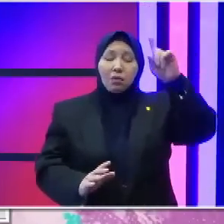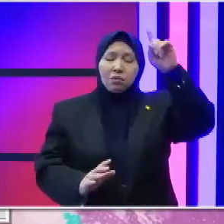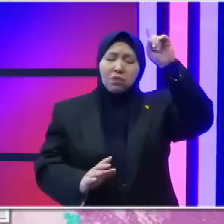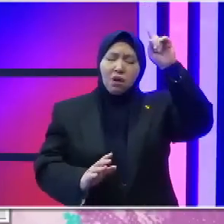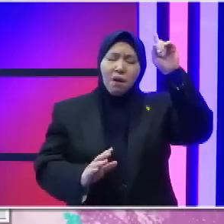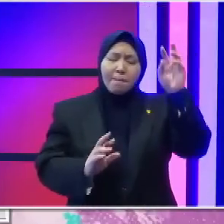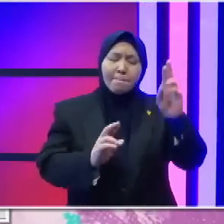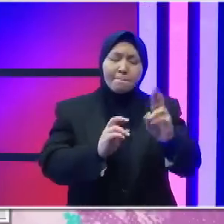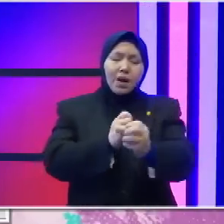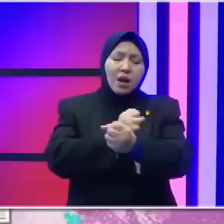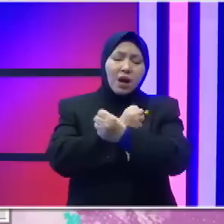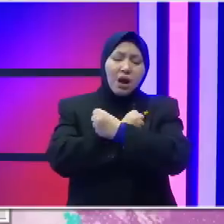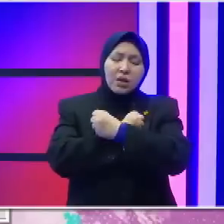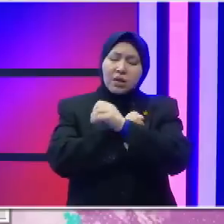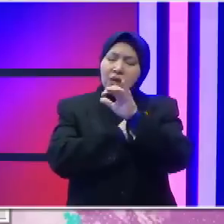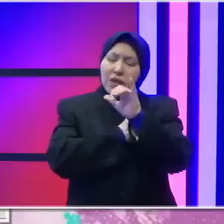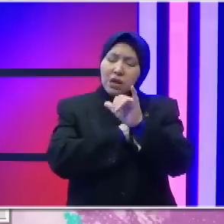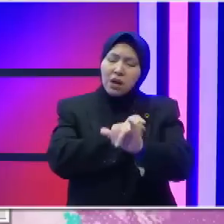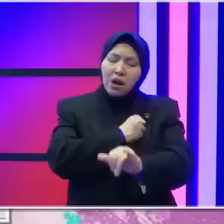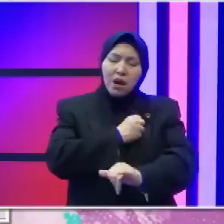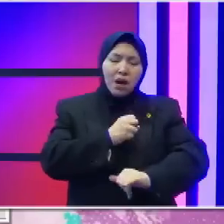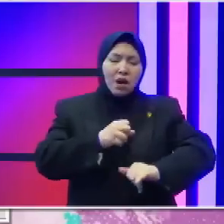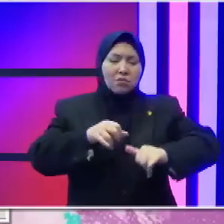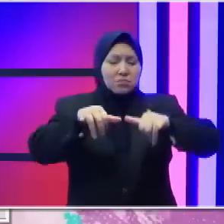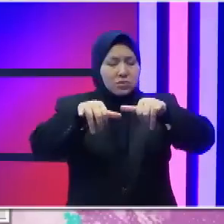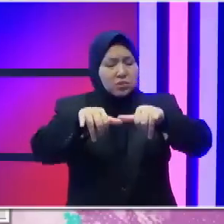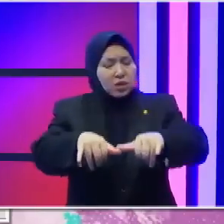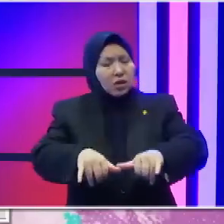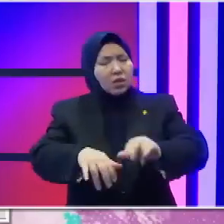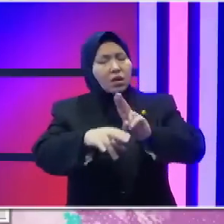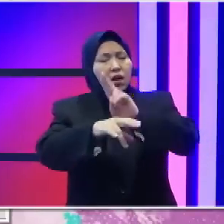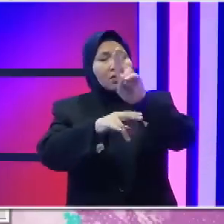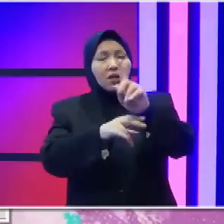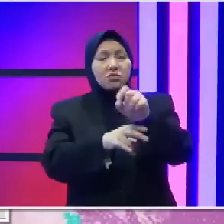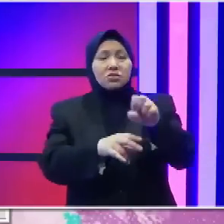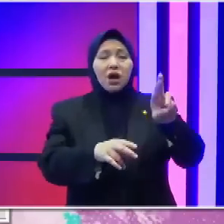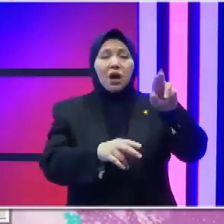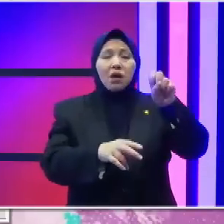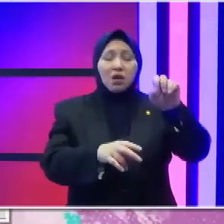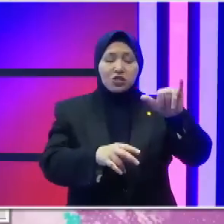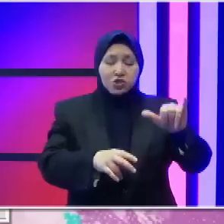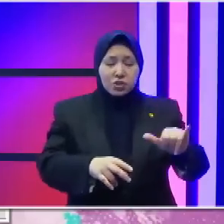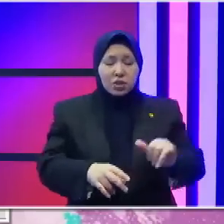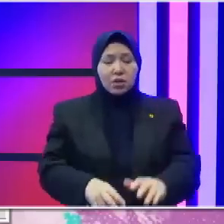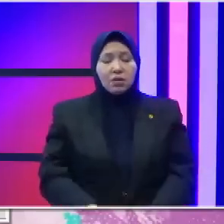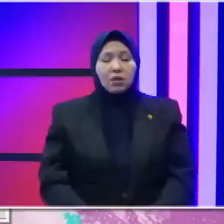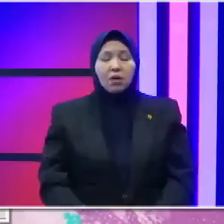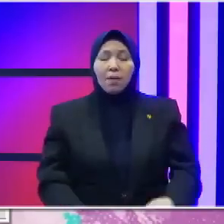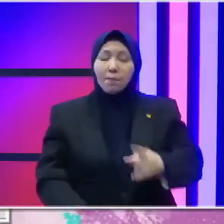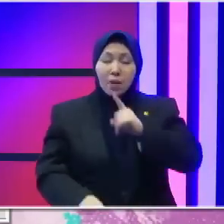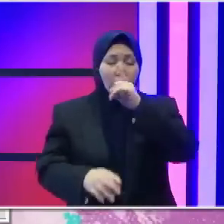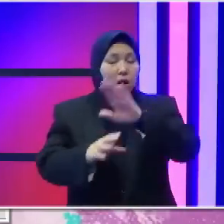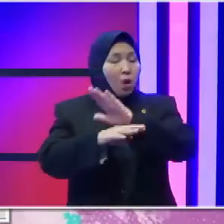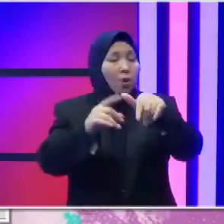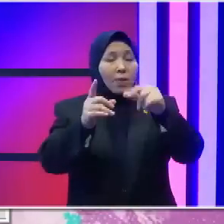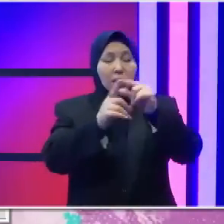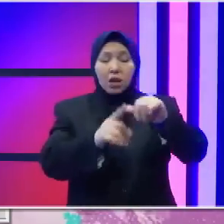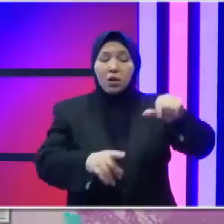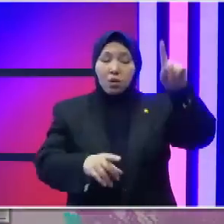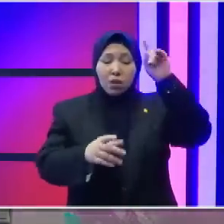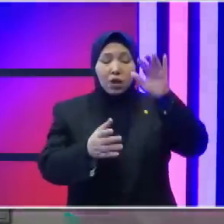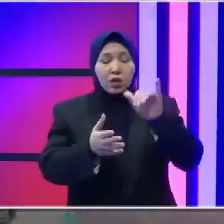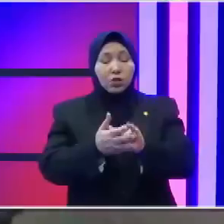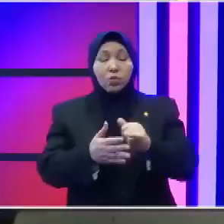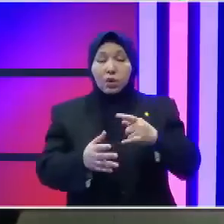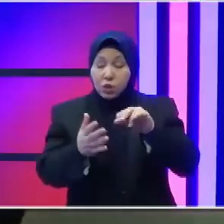الْعُلَى الرَّحْمَنُ عَلَى الْعَرْشِ اسْتَوَى. Subhanallahu al-azim. Subhanallahu